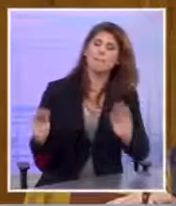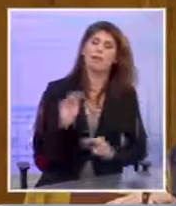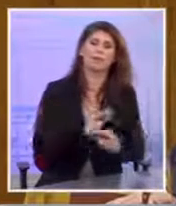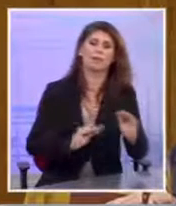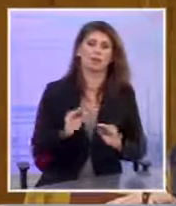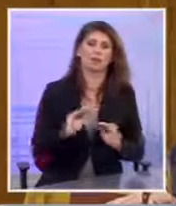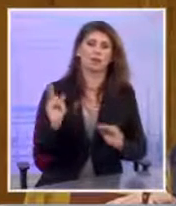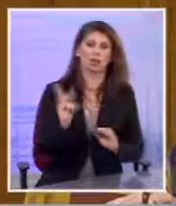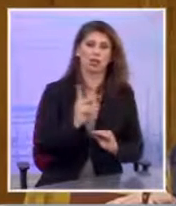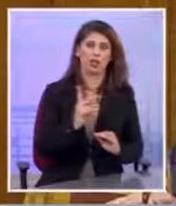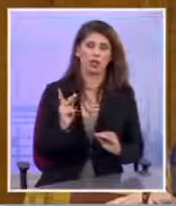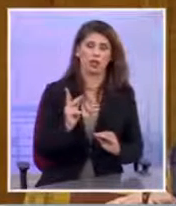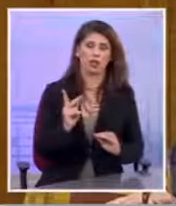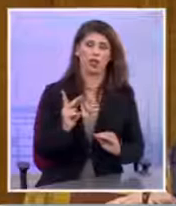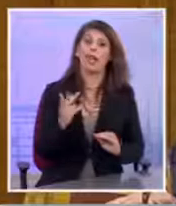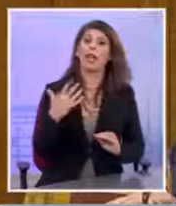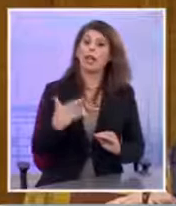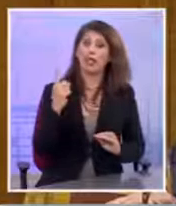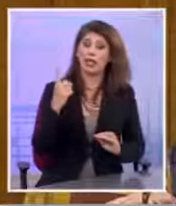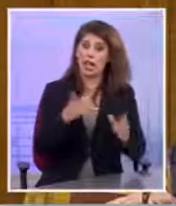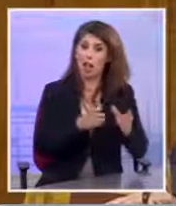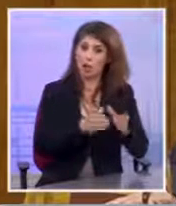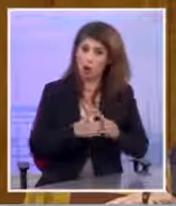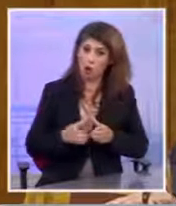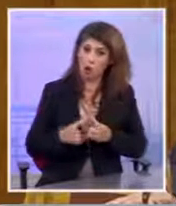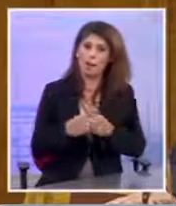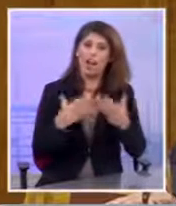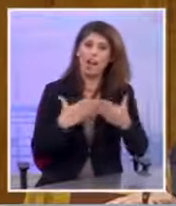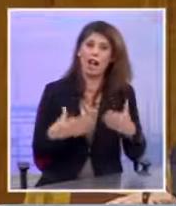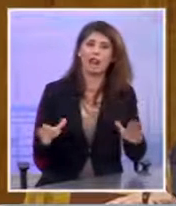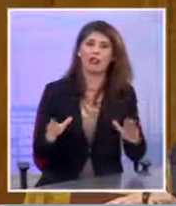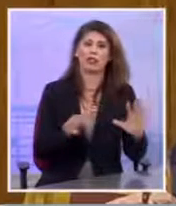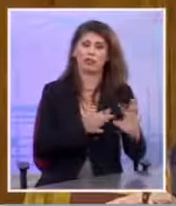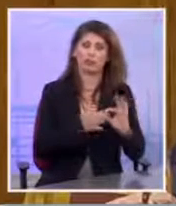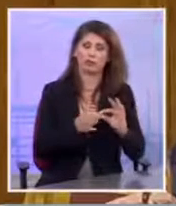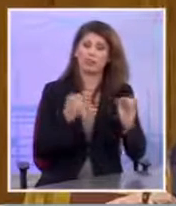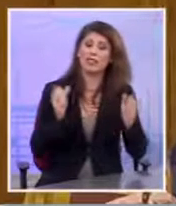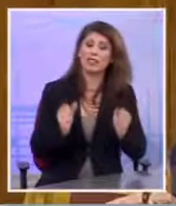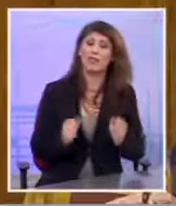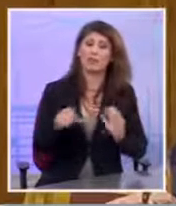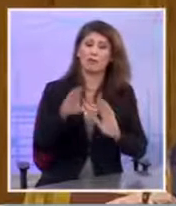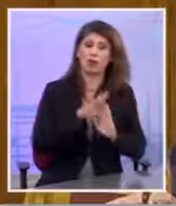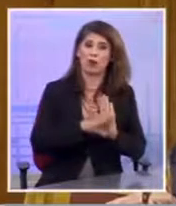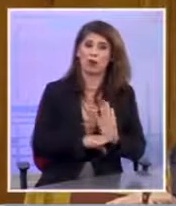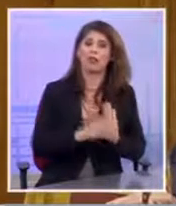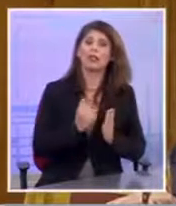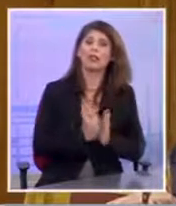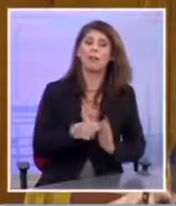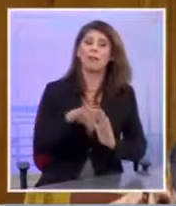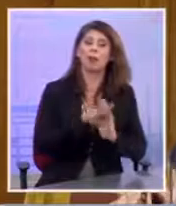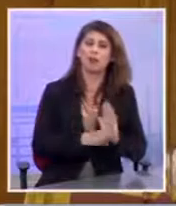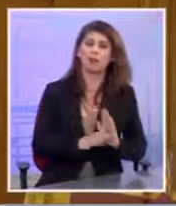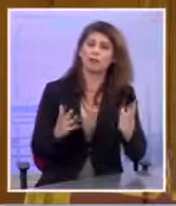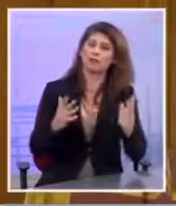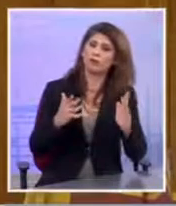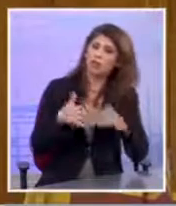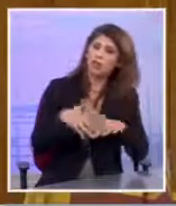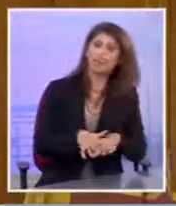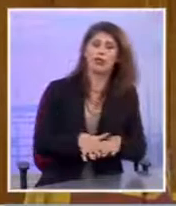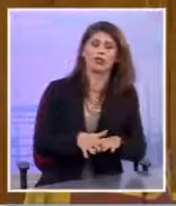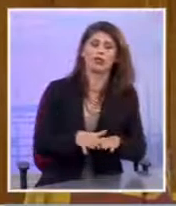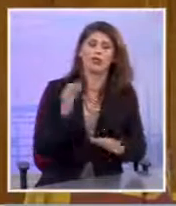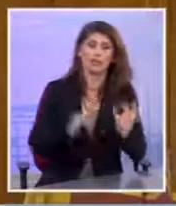κοινωνίας. Είναι ένα κόμμα ανοιχτό σε συμμαχίες, στη βάση προγραμμάτων και προγραμματικών συγκλήσεων.